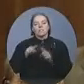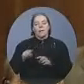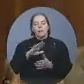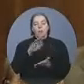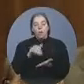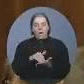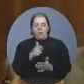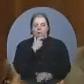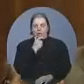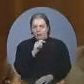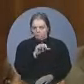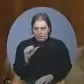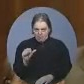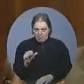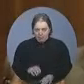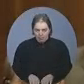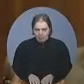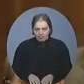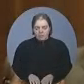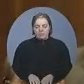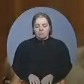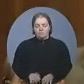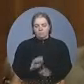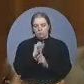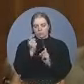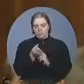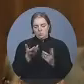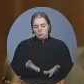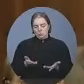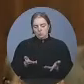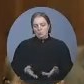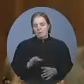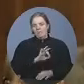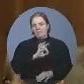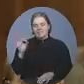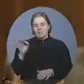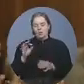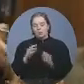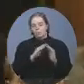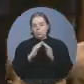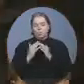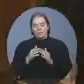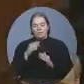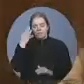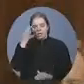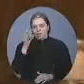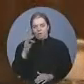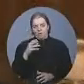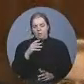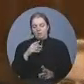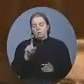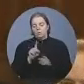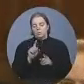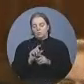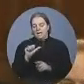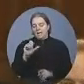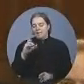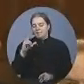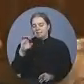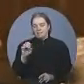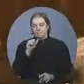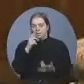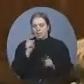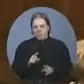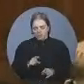font en anglais. Cette situation est dénoncée aujourd'hui par la Fédération des communautés francophones et acadiennes. Est-ce que le